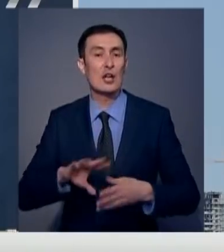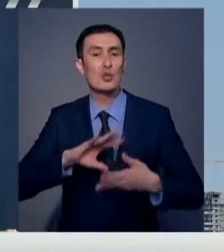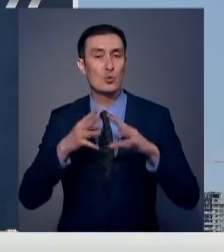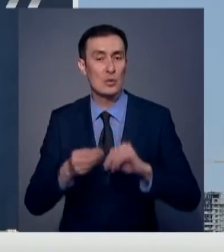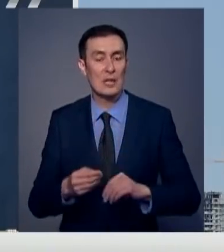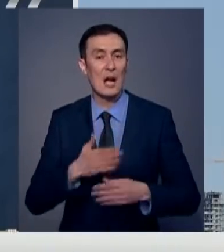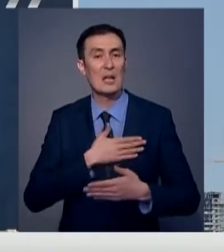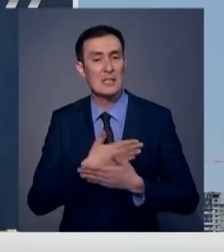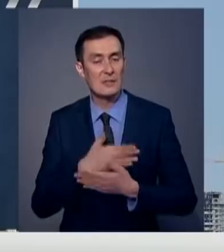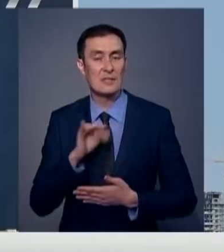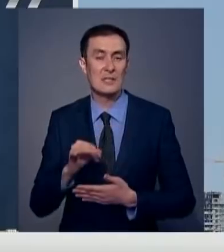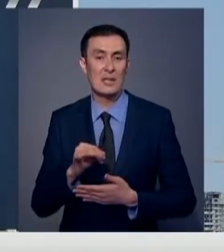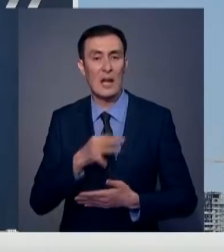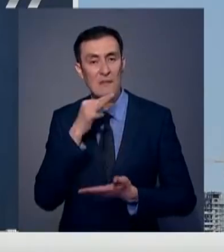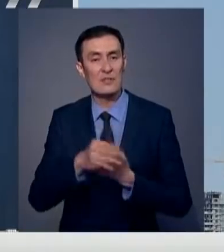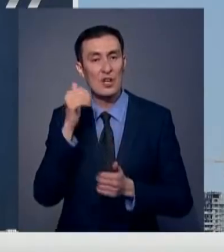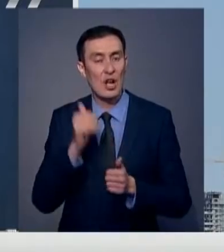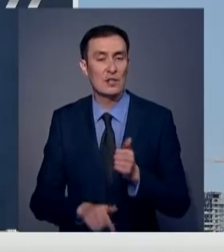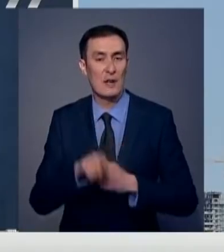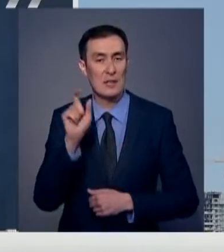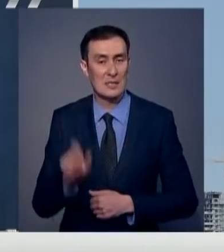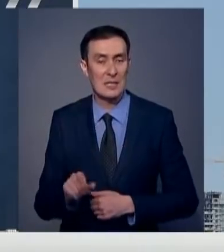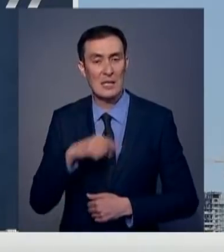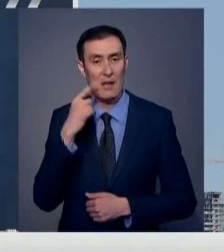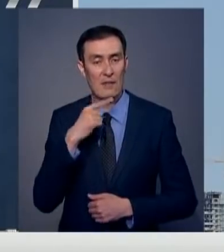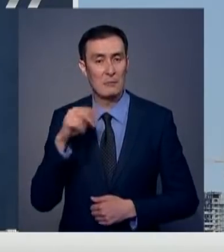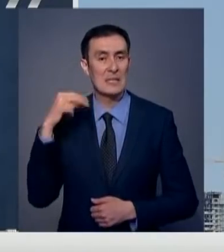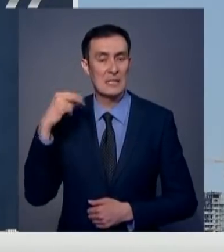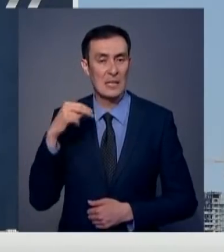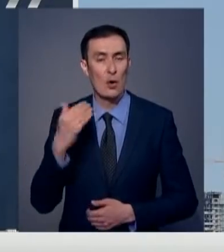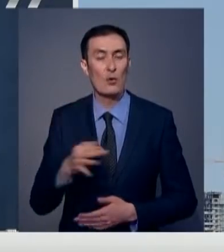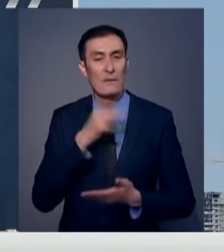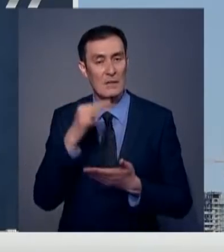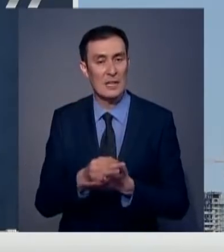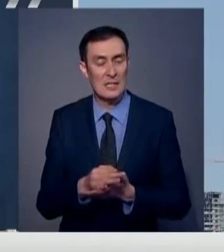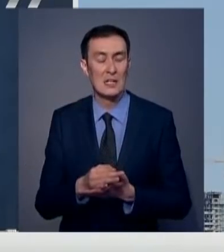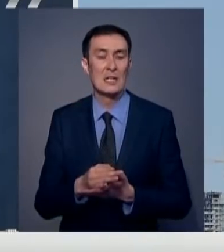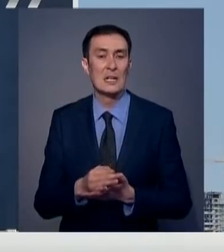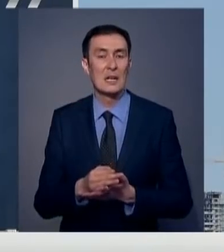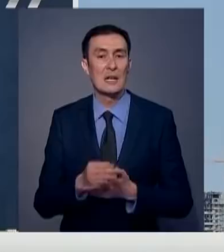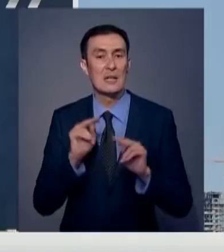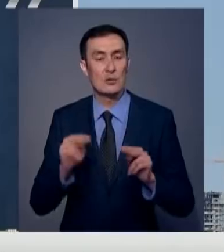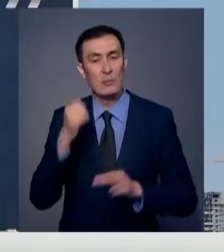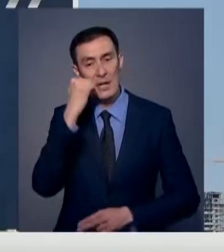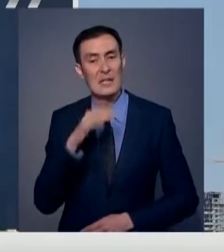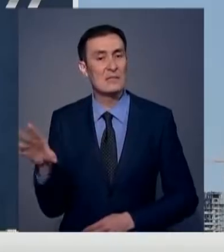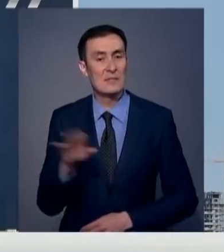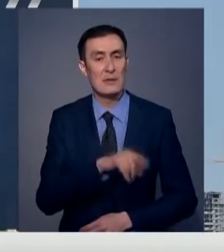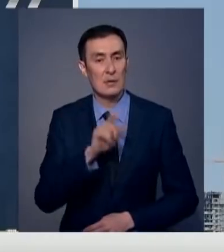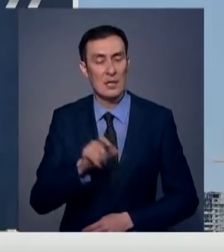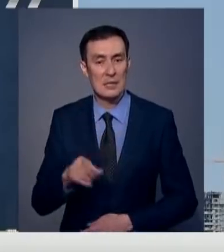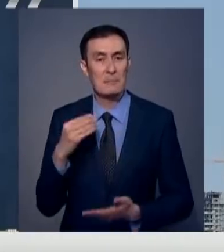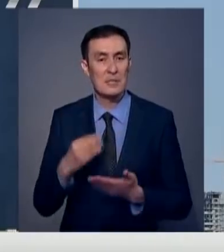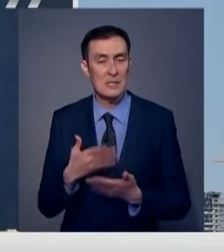гражданской активности и ответственности каждого казахстанца», – подчеркнул президент. Он выразил искреннюю благодарность всем гражданам